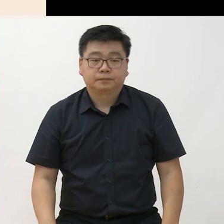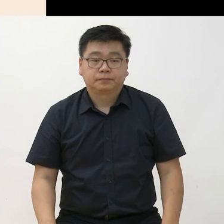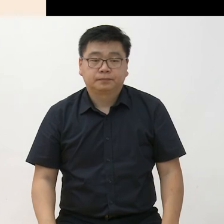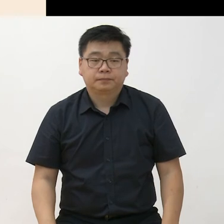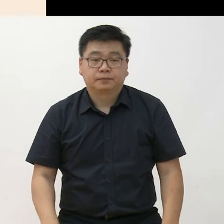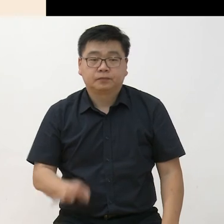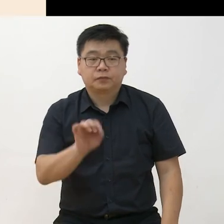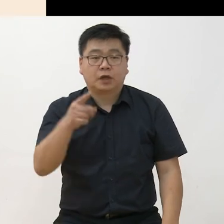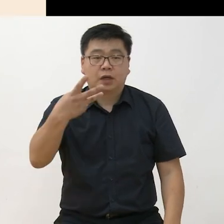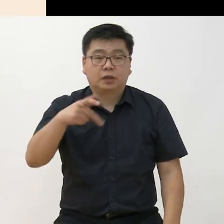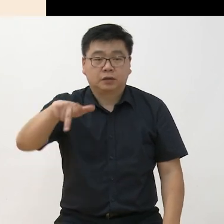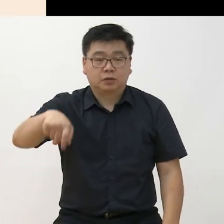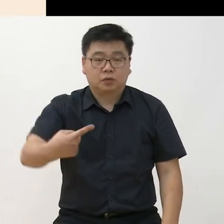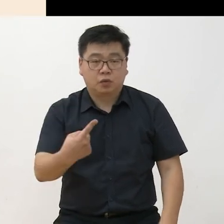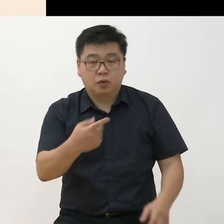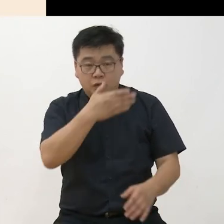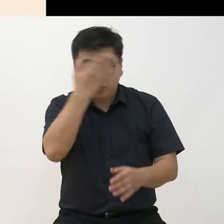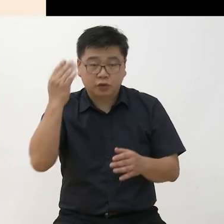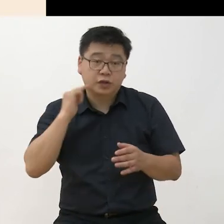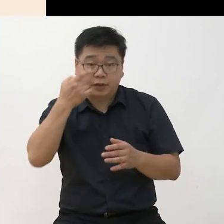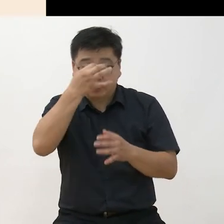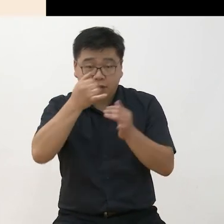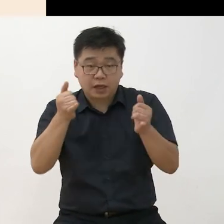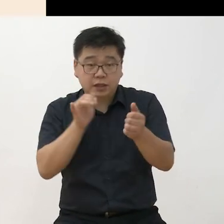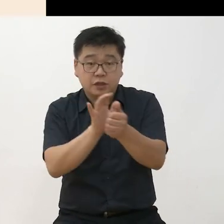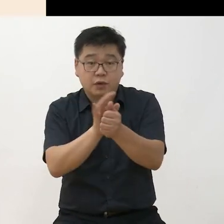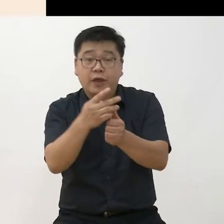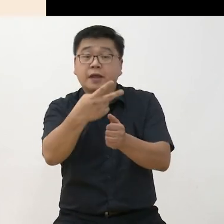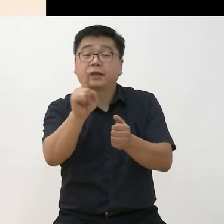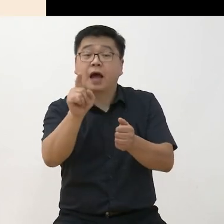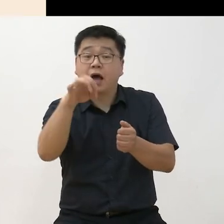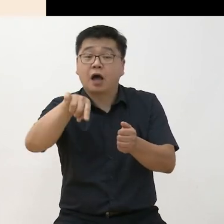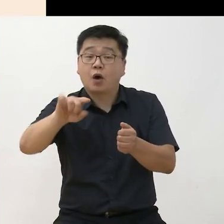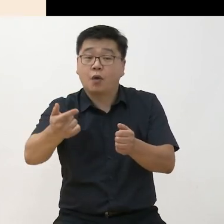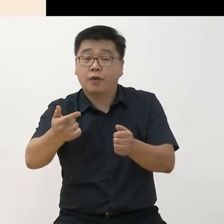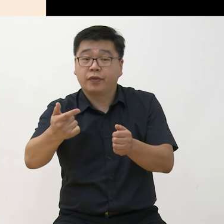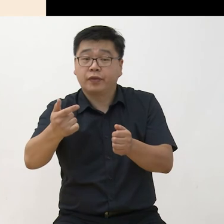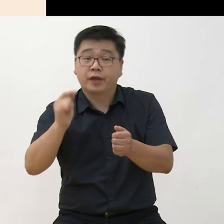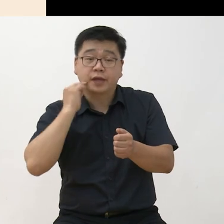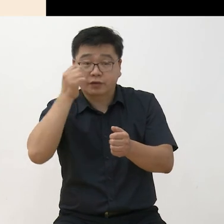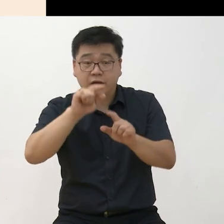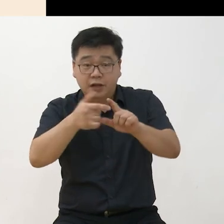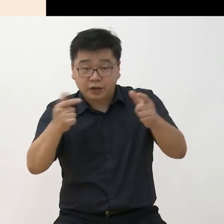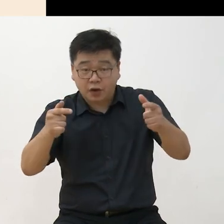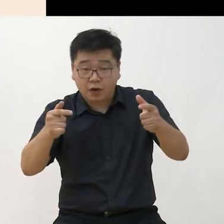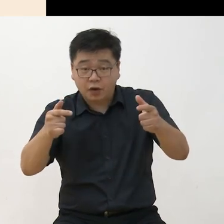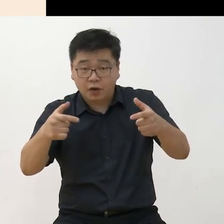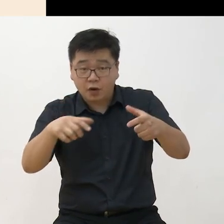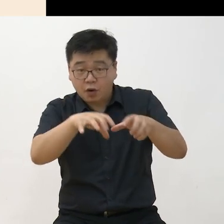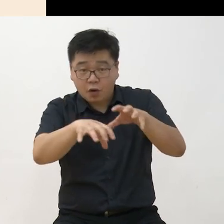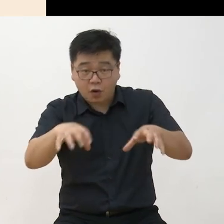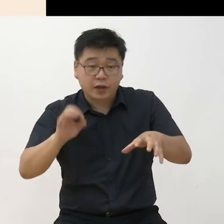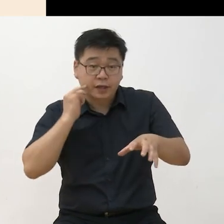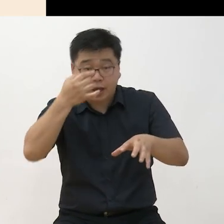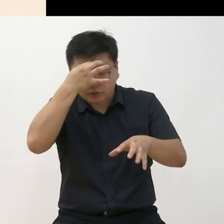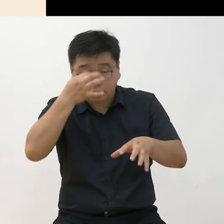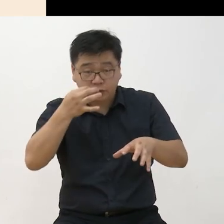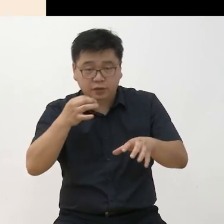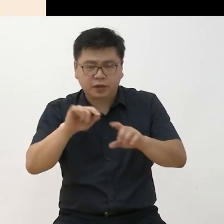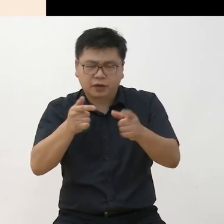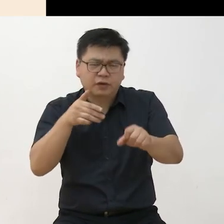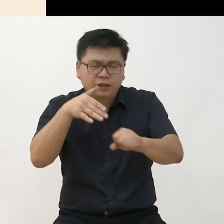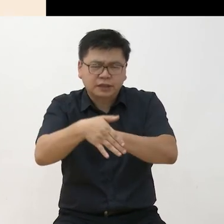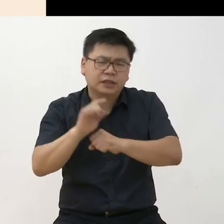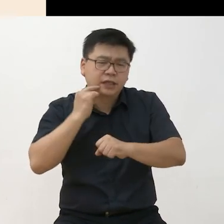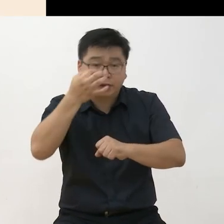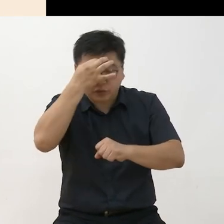그리고 아르쿠 청년예술가 지원의 이제 다원예술 분야입니다. 신청 자격은 시각예술 분야, 그리고 뭐 앞에서 설명드렸다시피